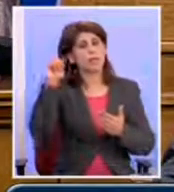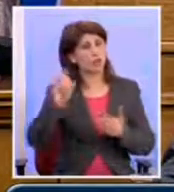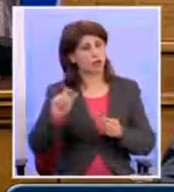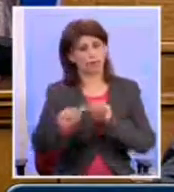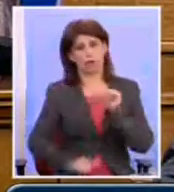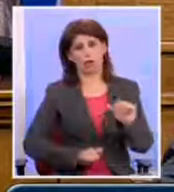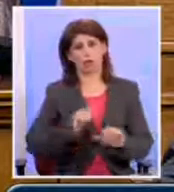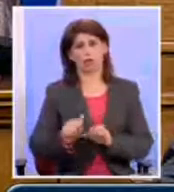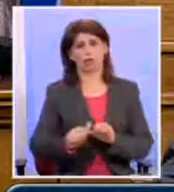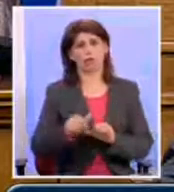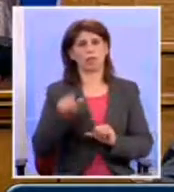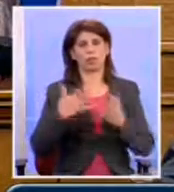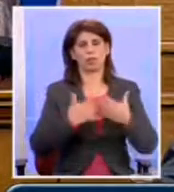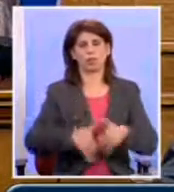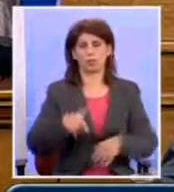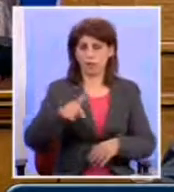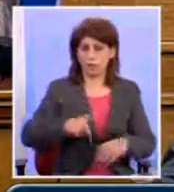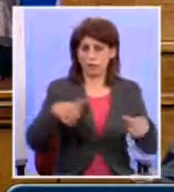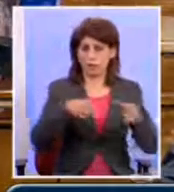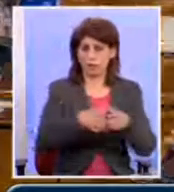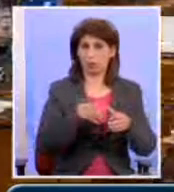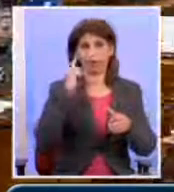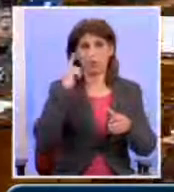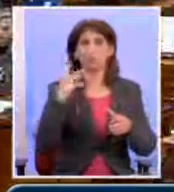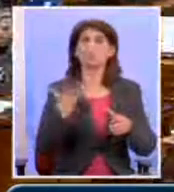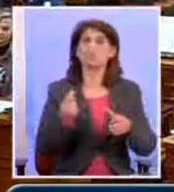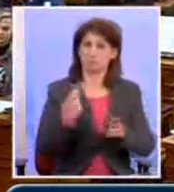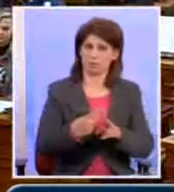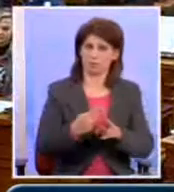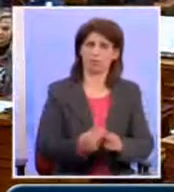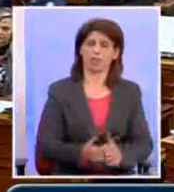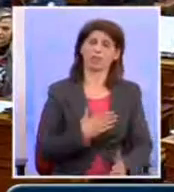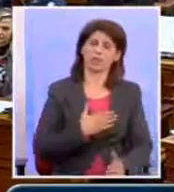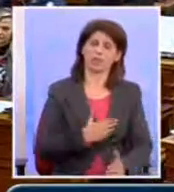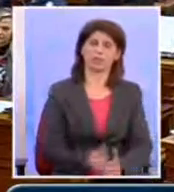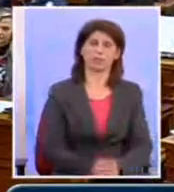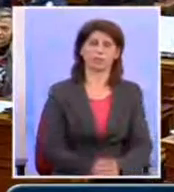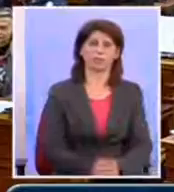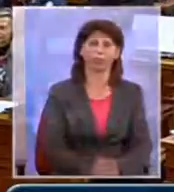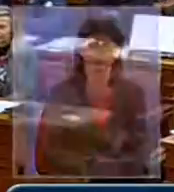αλλάζουμε, και γι' αυτό η λειτουργία της παρούσας Επιτροπής νομίζω ότι είναι πολύ σημαντική. Ευχαριστώ πολύ.